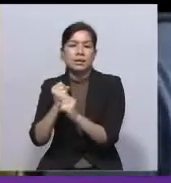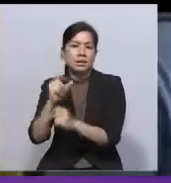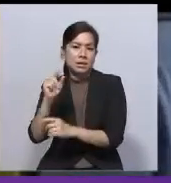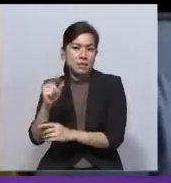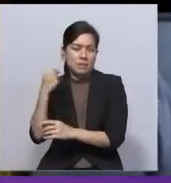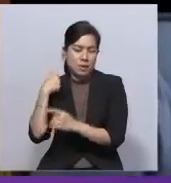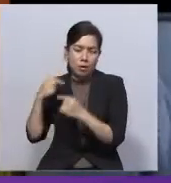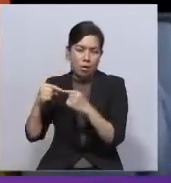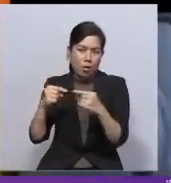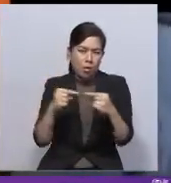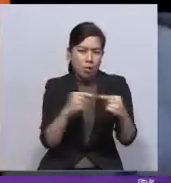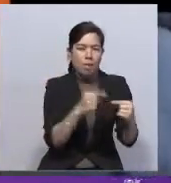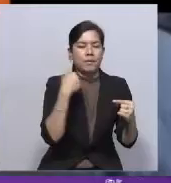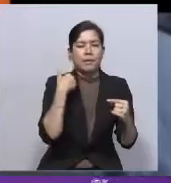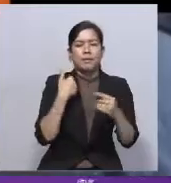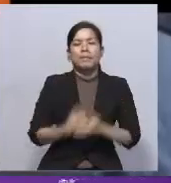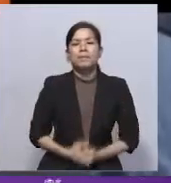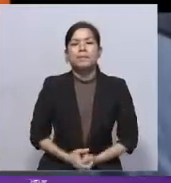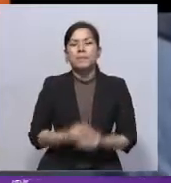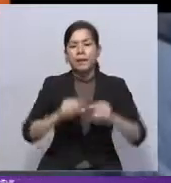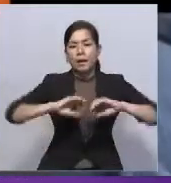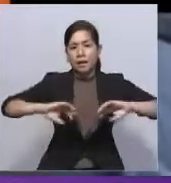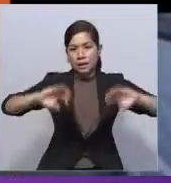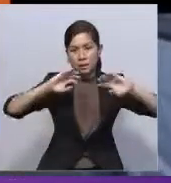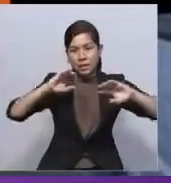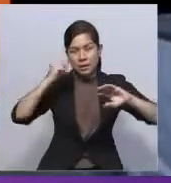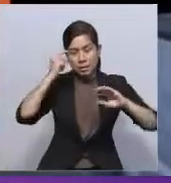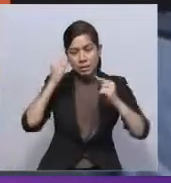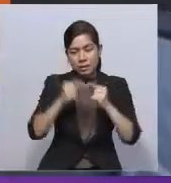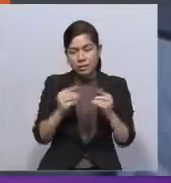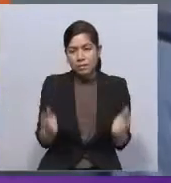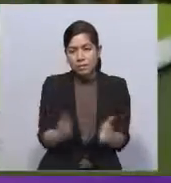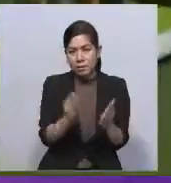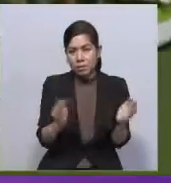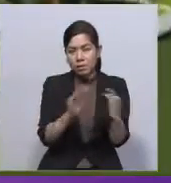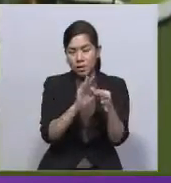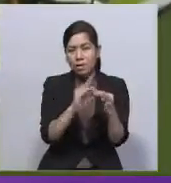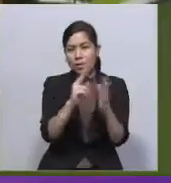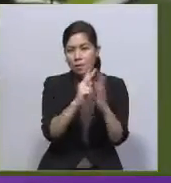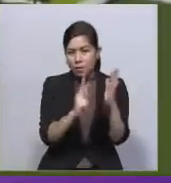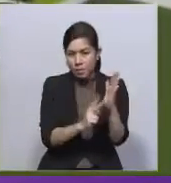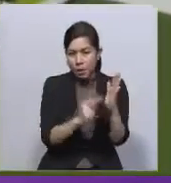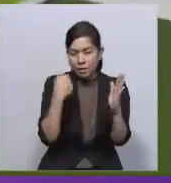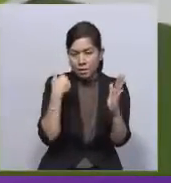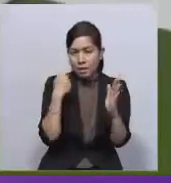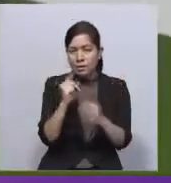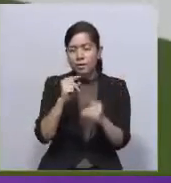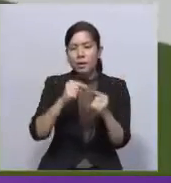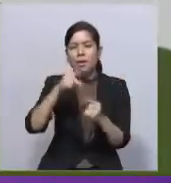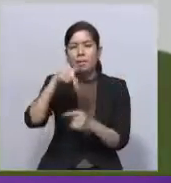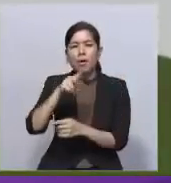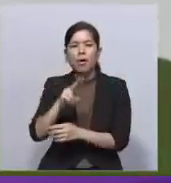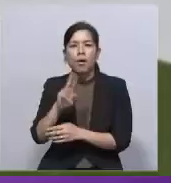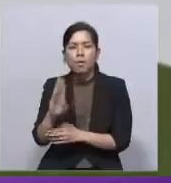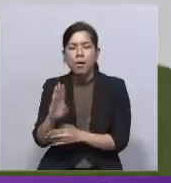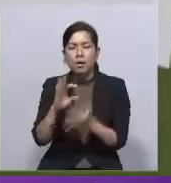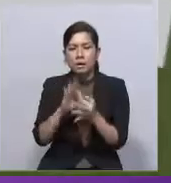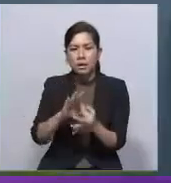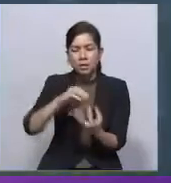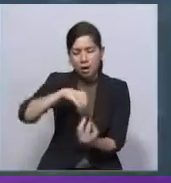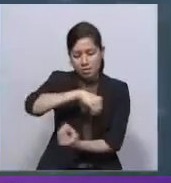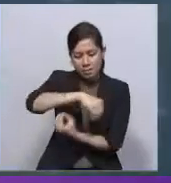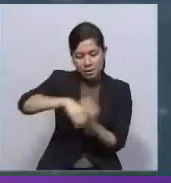างต่อเนื่องระยะยาวรัฐบาลจึงผลักดันให้มีกฎหมายรองรับด้วยการออกพระราชบัญญัติเขตพัฒนาเศ